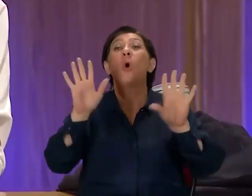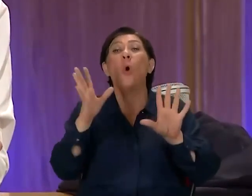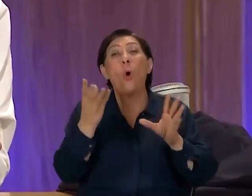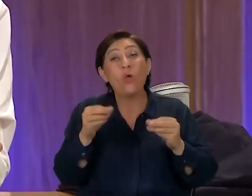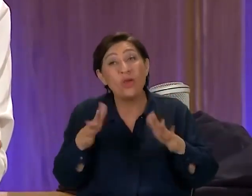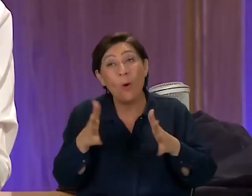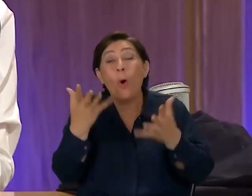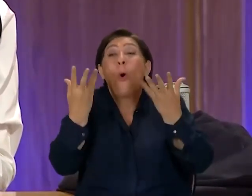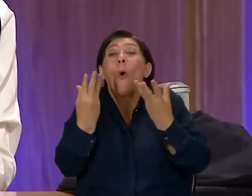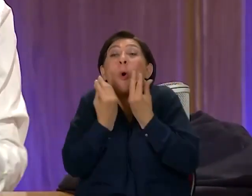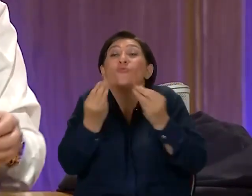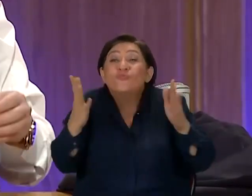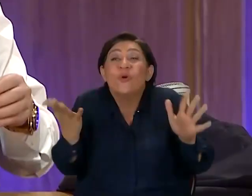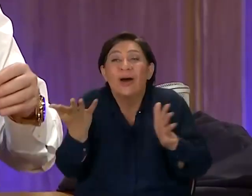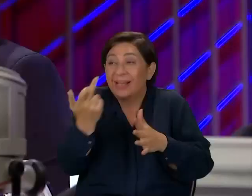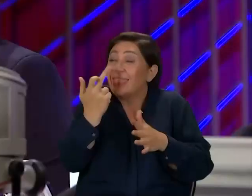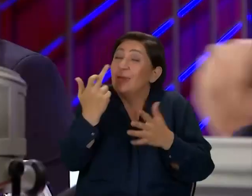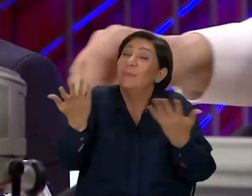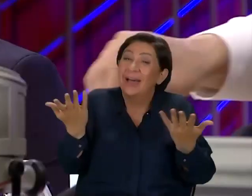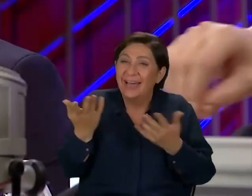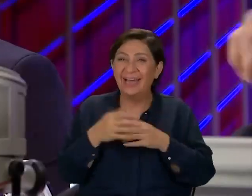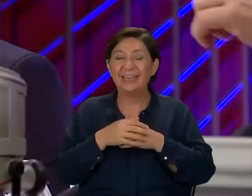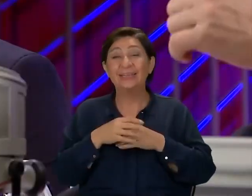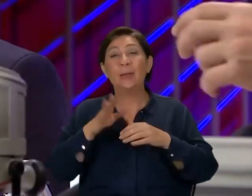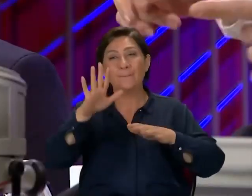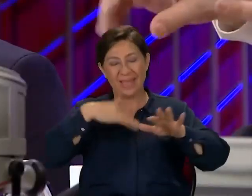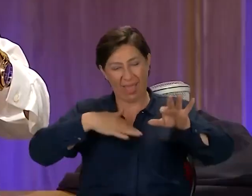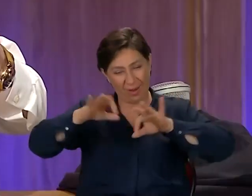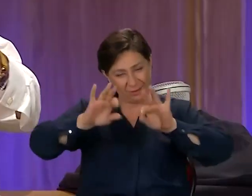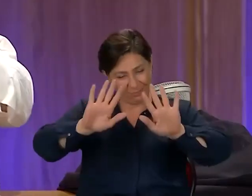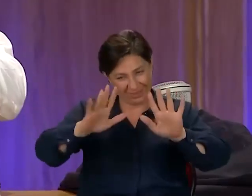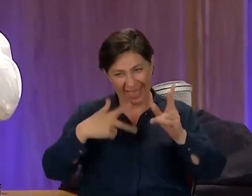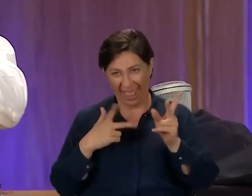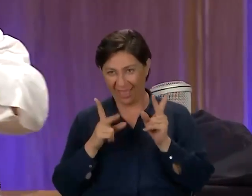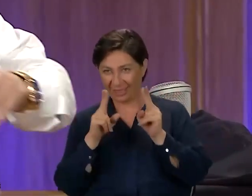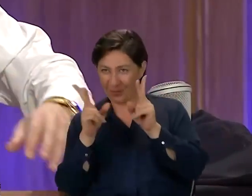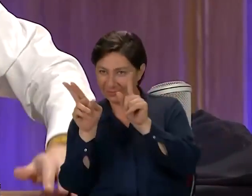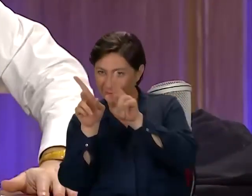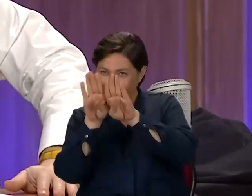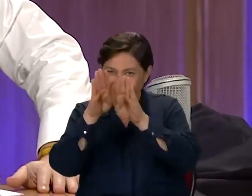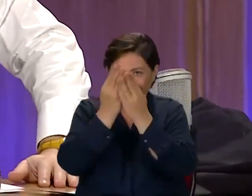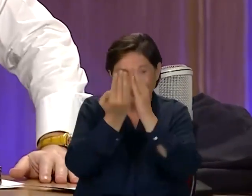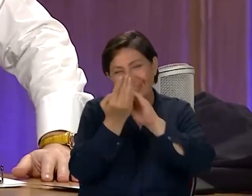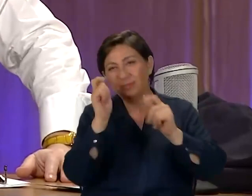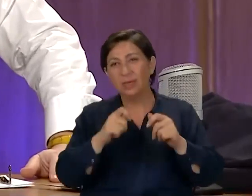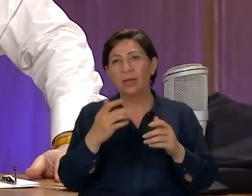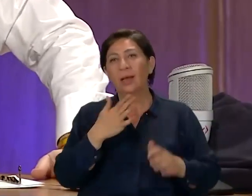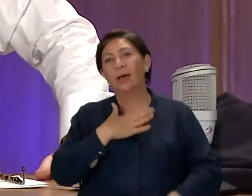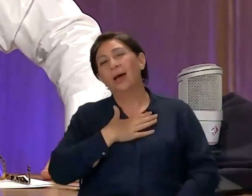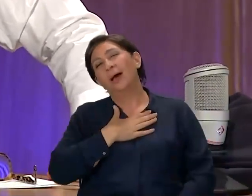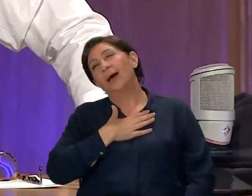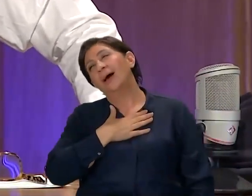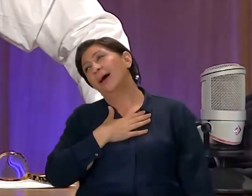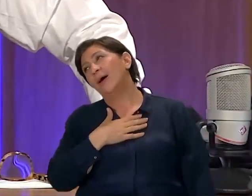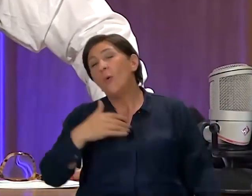Lan olmuyor oğlum bırakın gideyim falan. Evet diyor ben ayarlayacağım onu diyor orayı keseceğim buraya yapıştıracağım falan filan. Ay